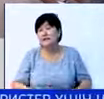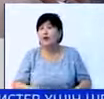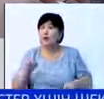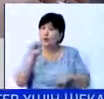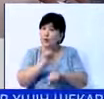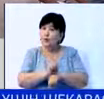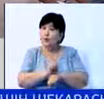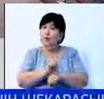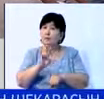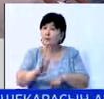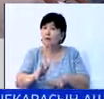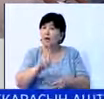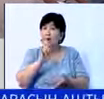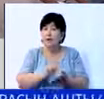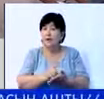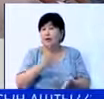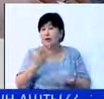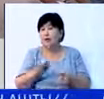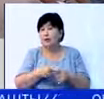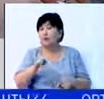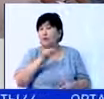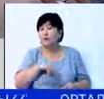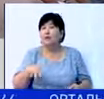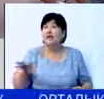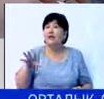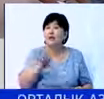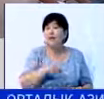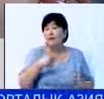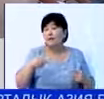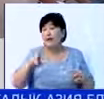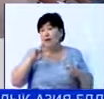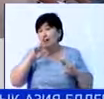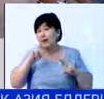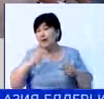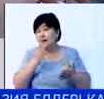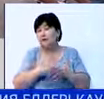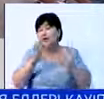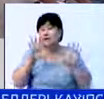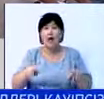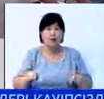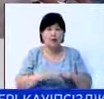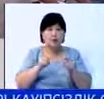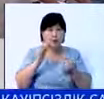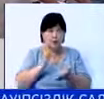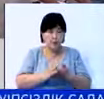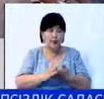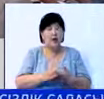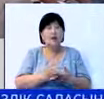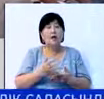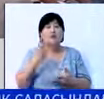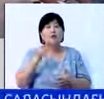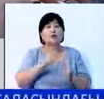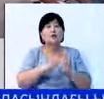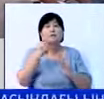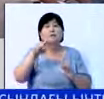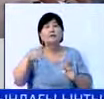тоқтап тұруға міндетті. Егер осында жұмыстардың барлығында бір қатар кемшіліктер болатын болса, заң бұзушылықтар болатын болса, 571-нің алтысы